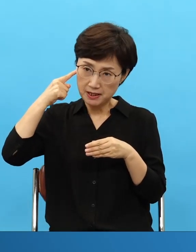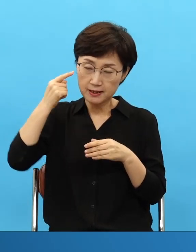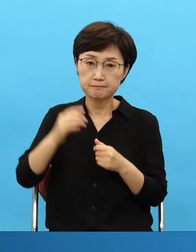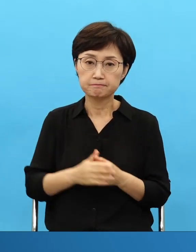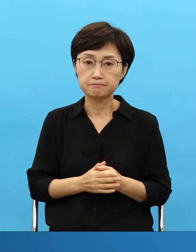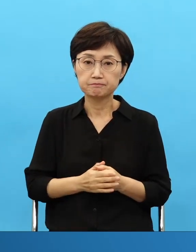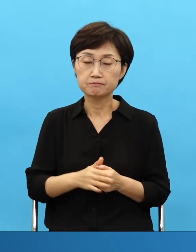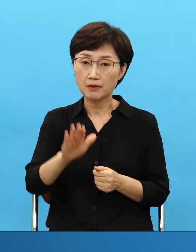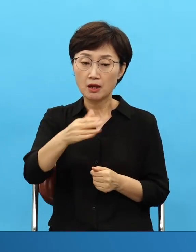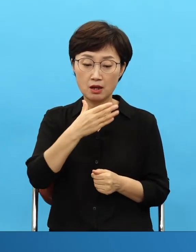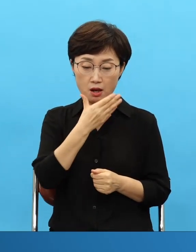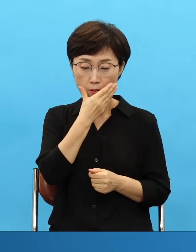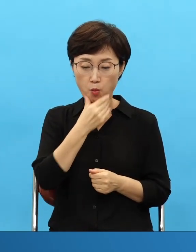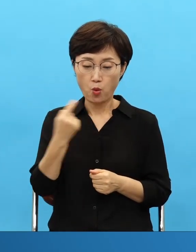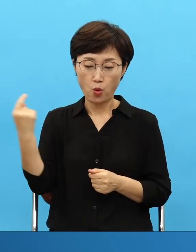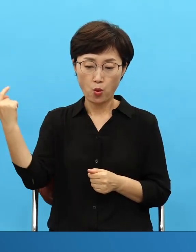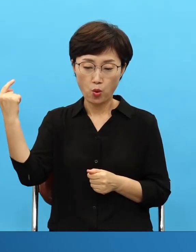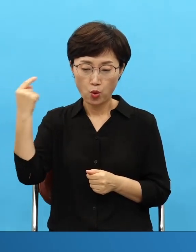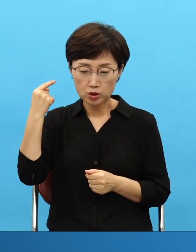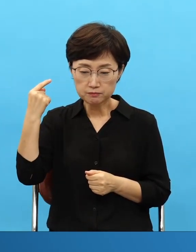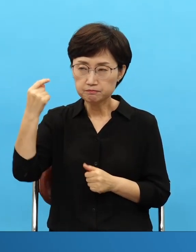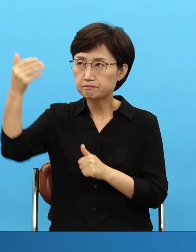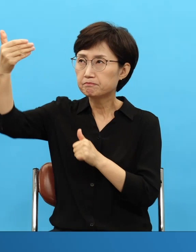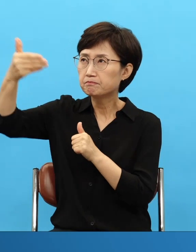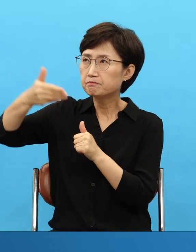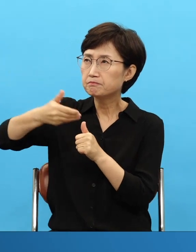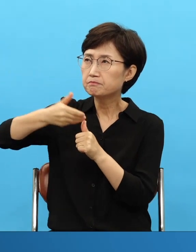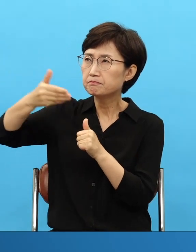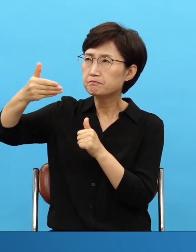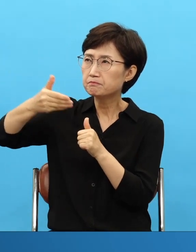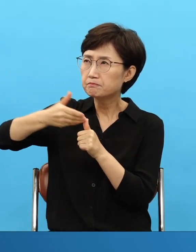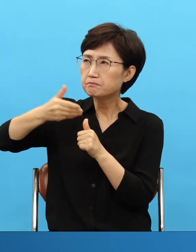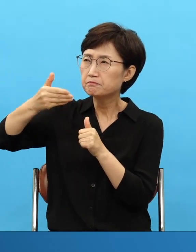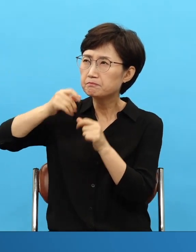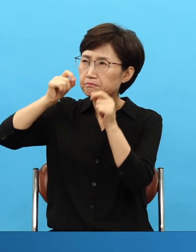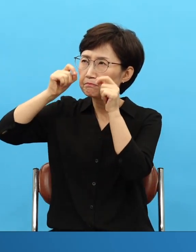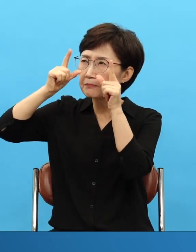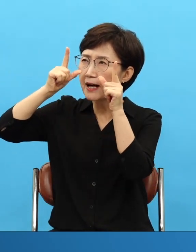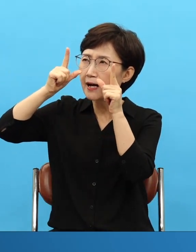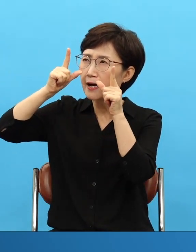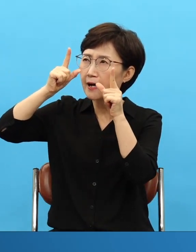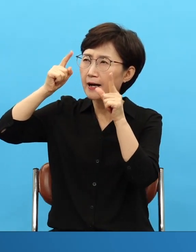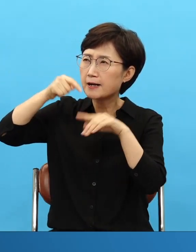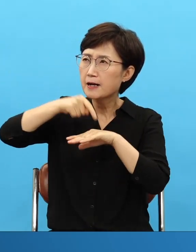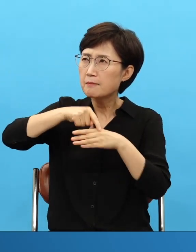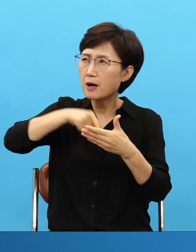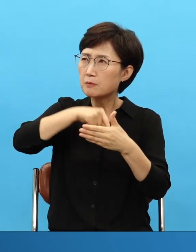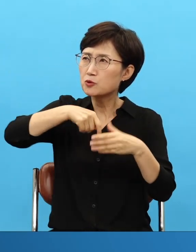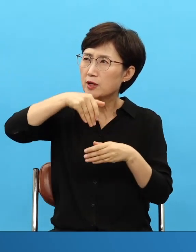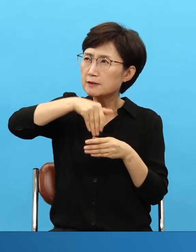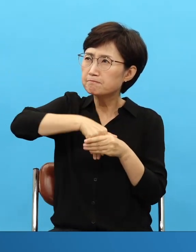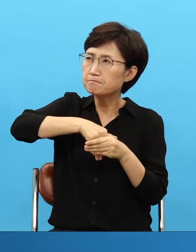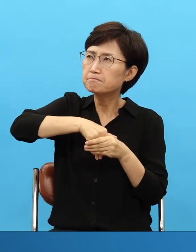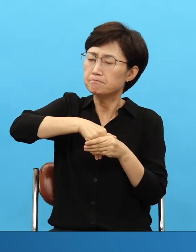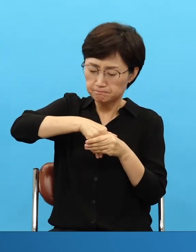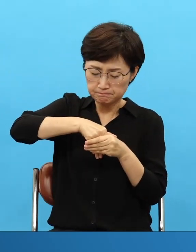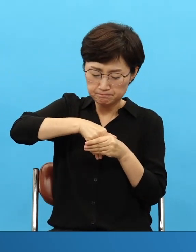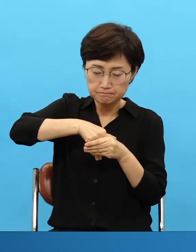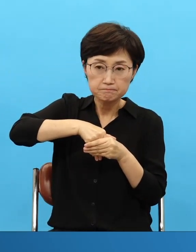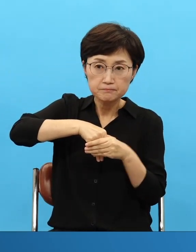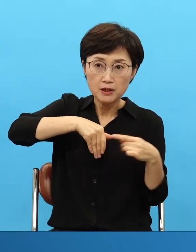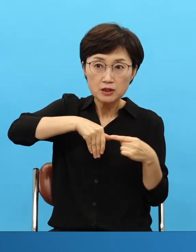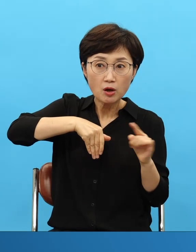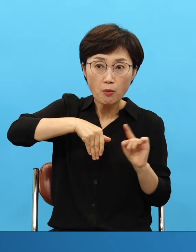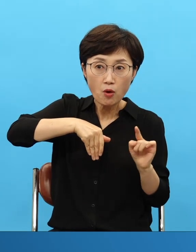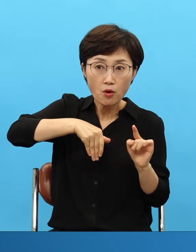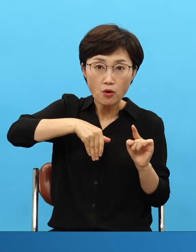받으면서요, 제 마음에 심은 게 뭐냐니까 나는 반드시 전도 운동을 해야